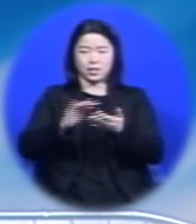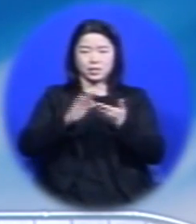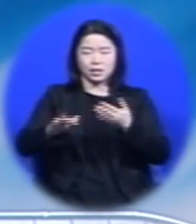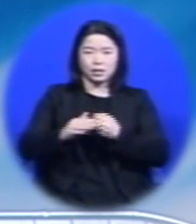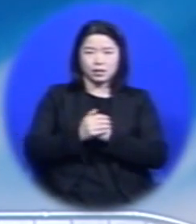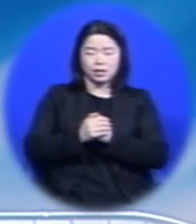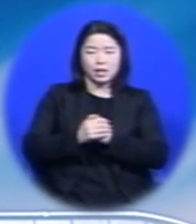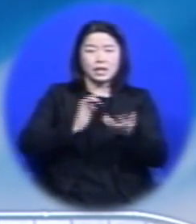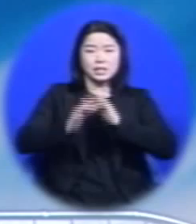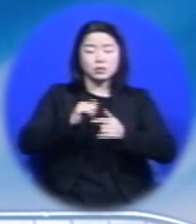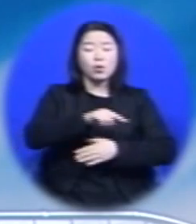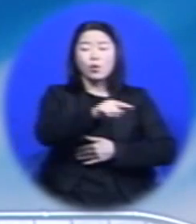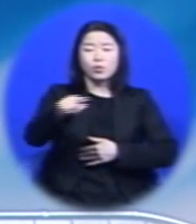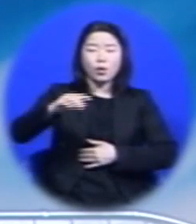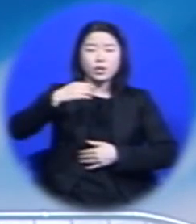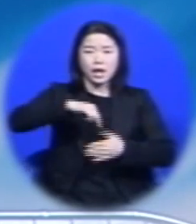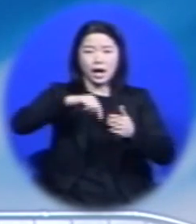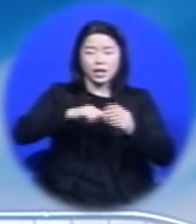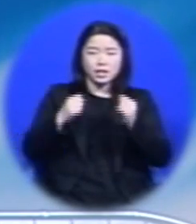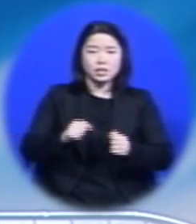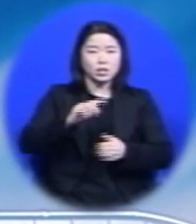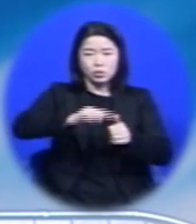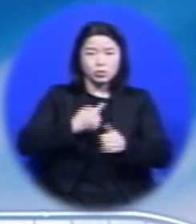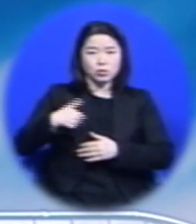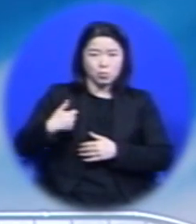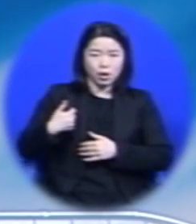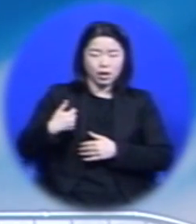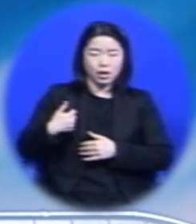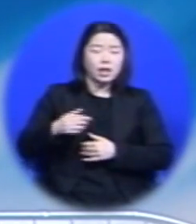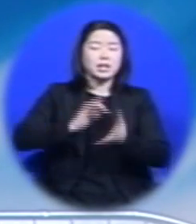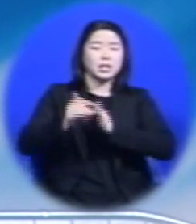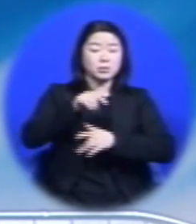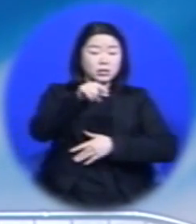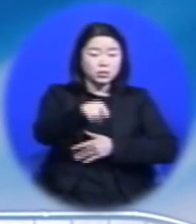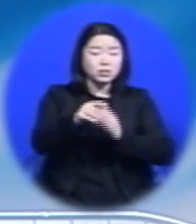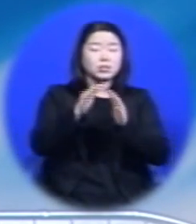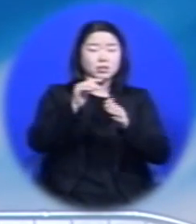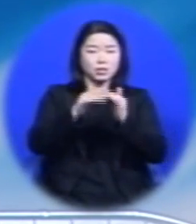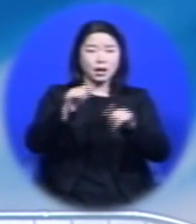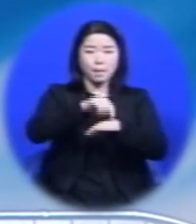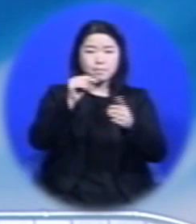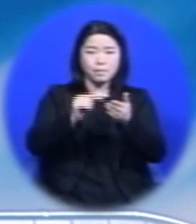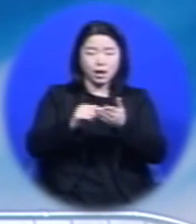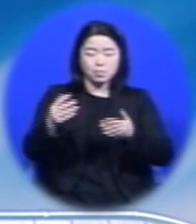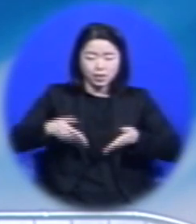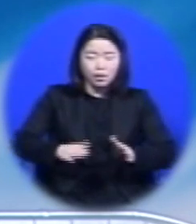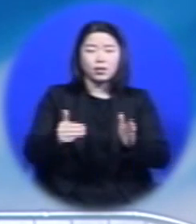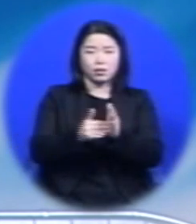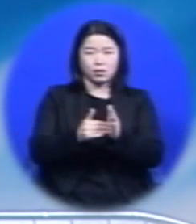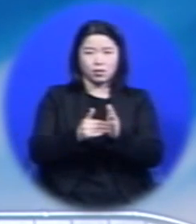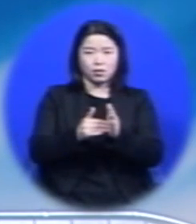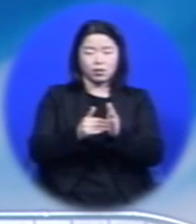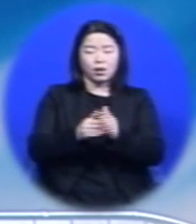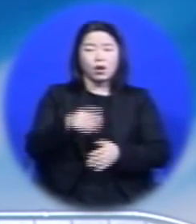예수님이 너희 안에 계신 줄을 너희가 스스로 알지 못하는 예수님이 그 사람의 마음에 태어나셨어요로서 1장